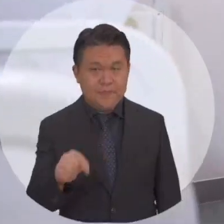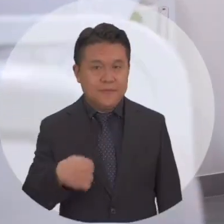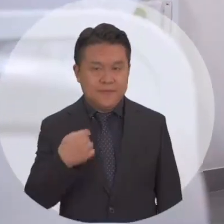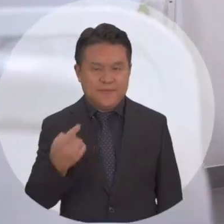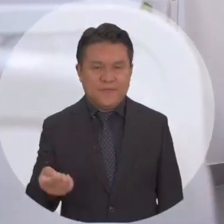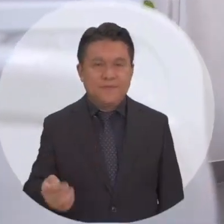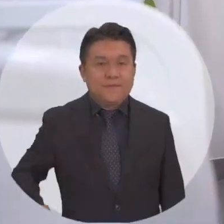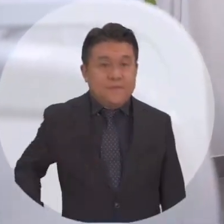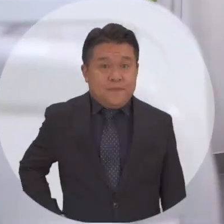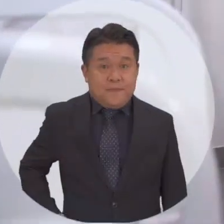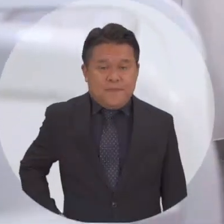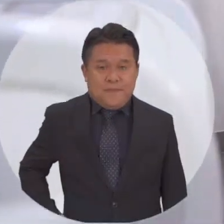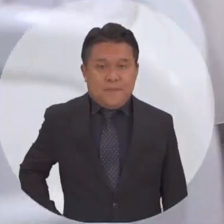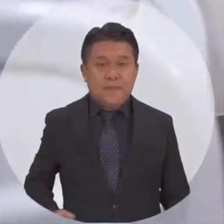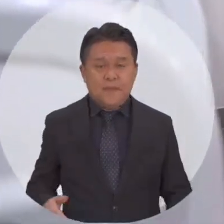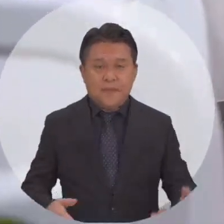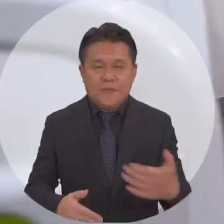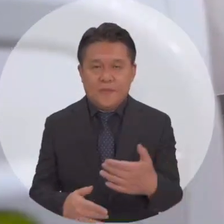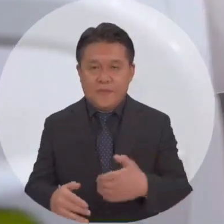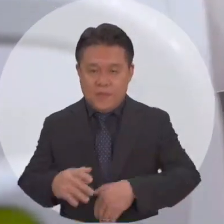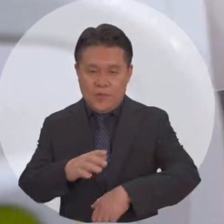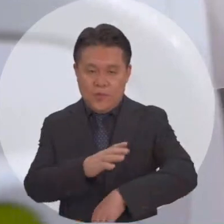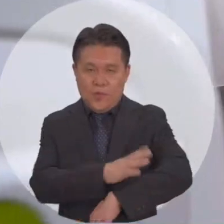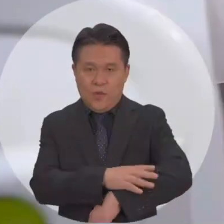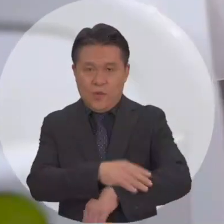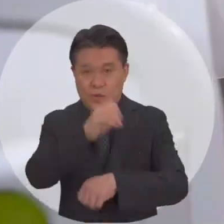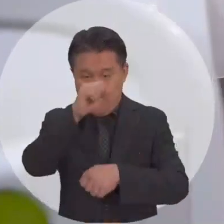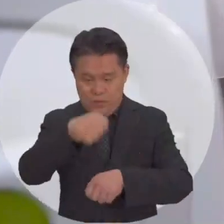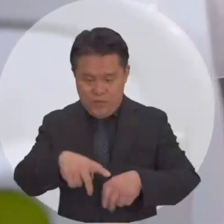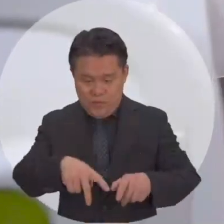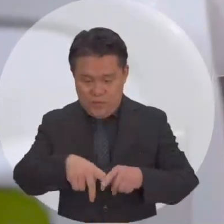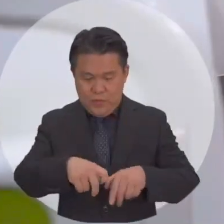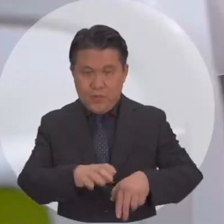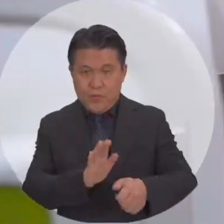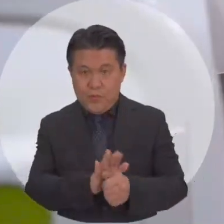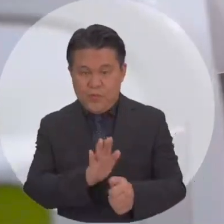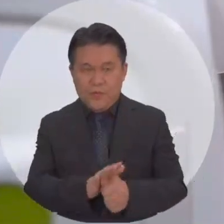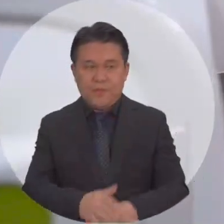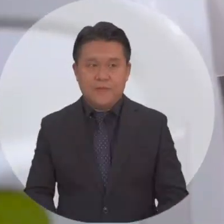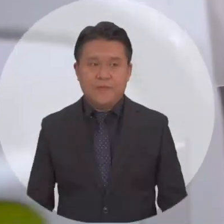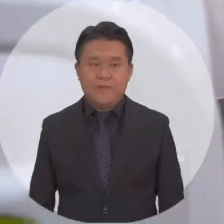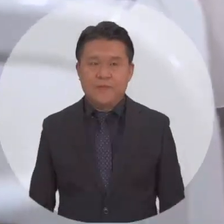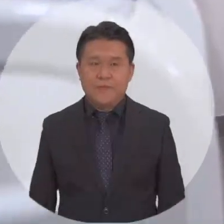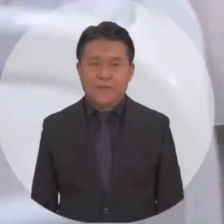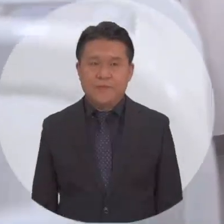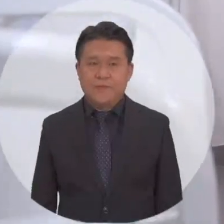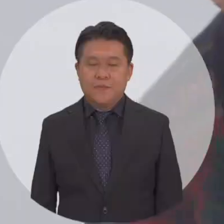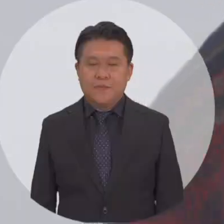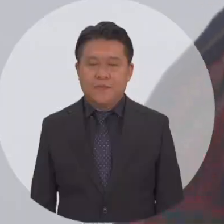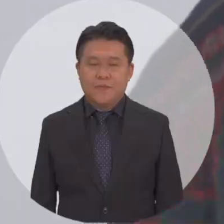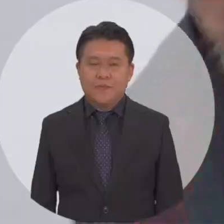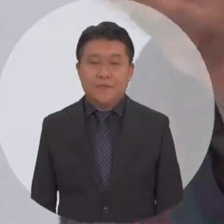대상자 앞에 서서 대상자의 허리를 안고 왼쪽 무릎을 지지해 줍니다.